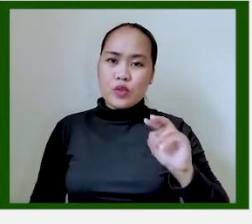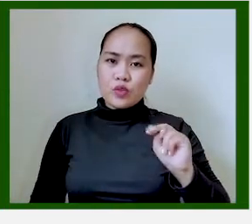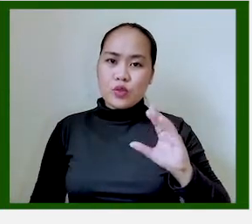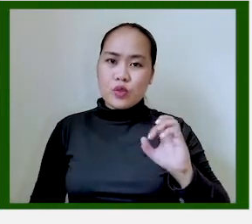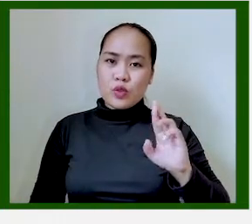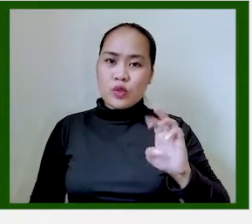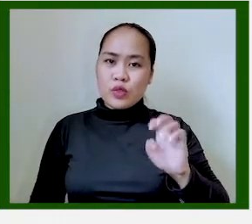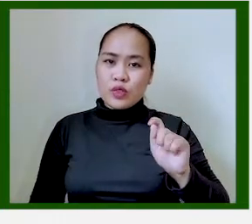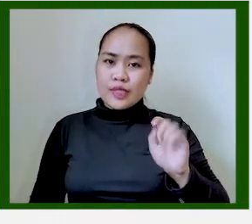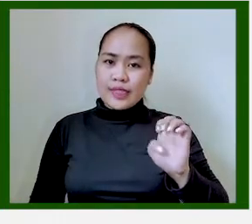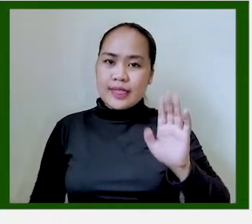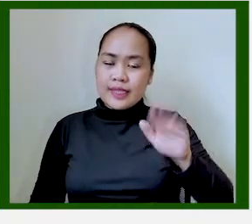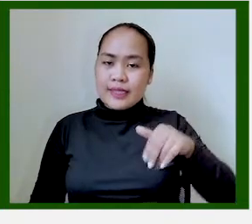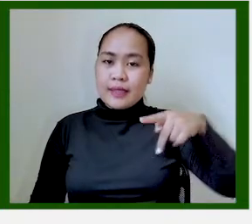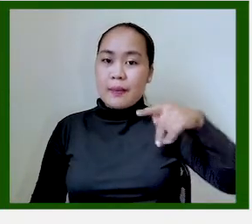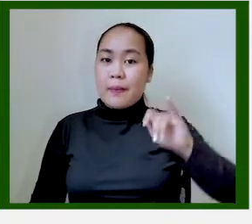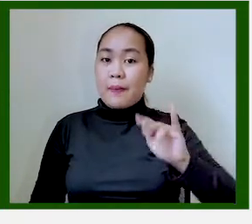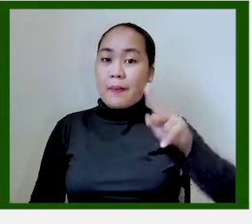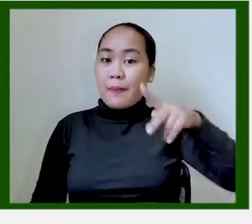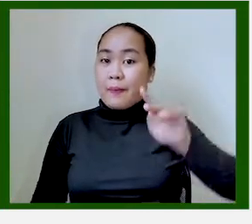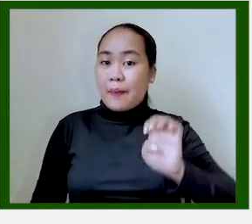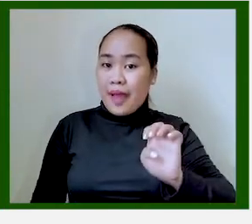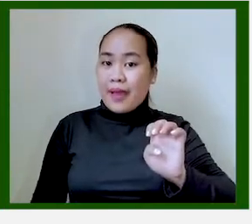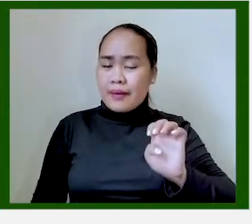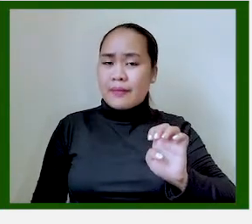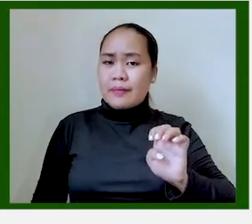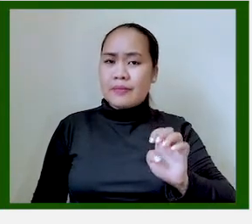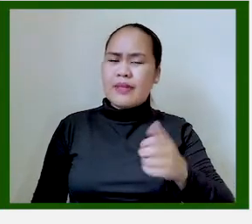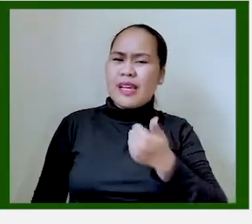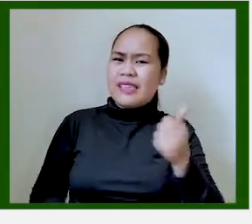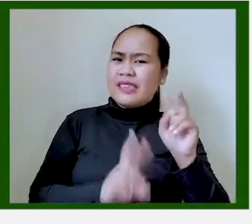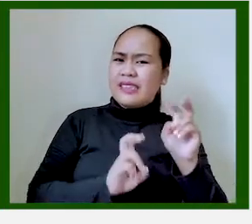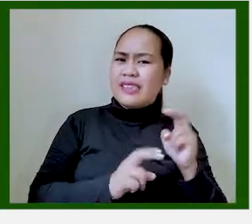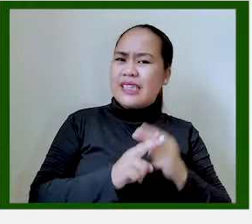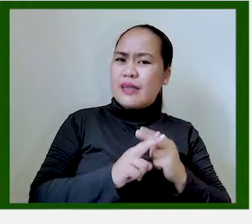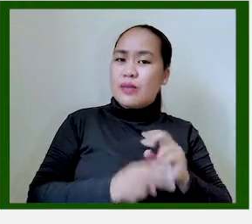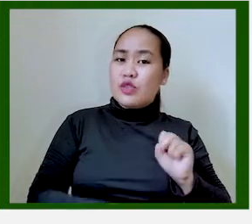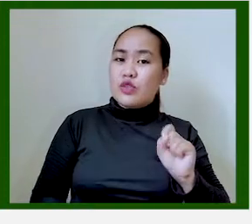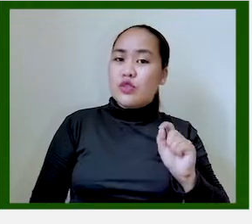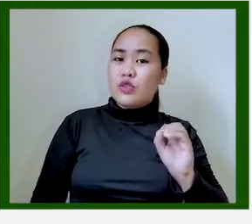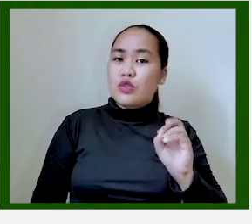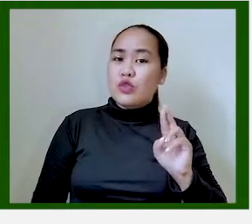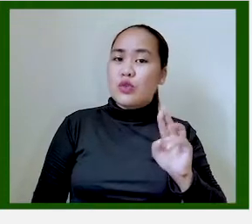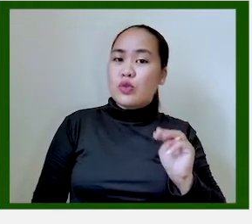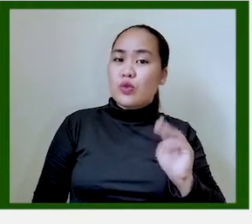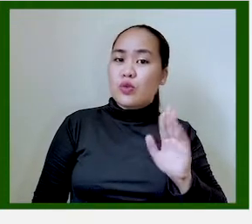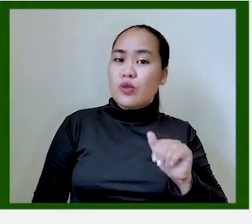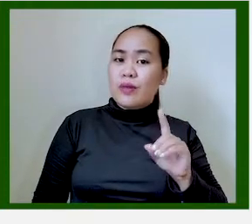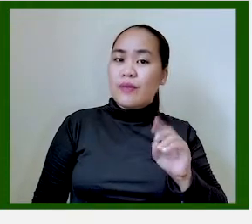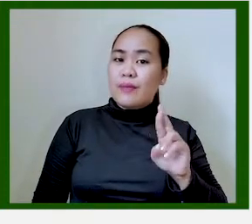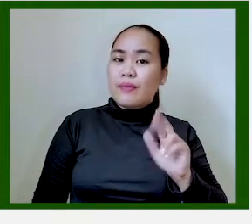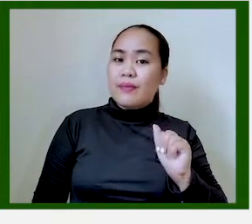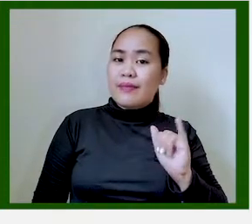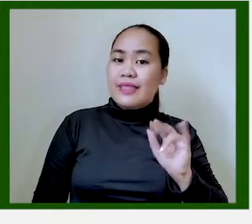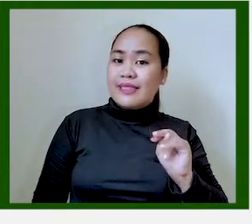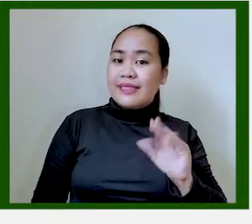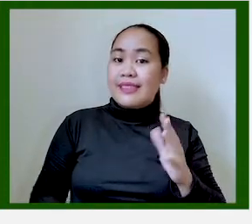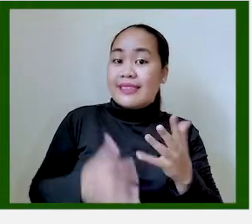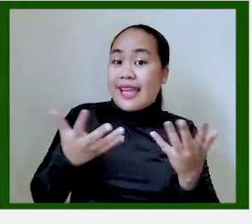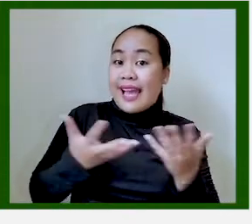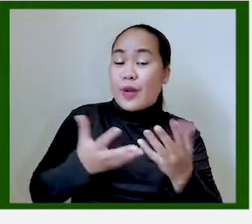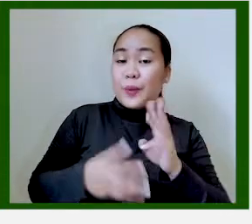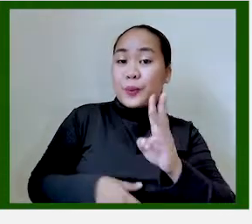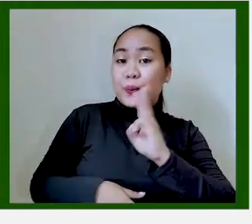basta pipe siya. Kung iba tawagin, storm drain din ito, no. na kung saan doon dadaloy ang tubig.